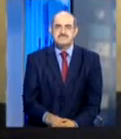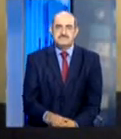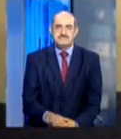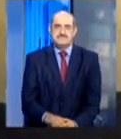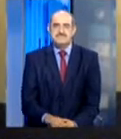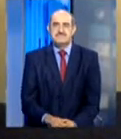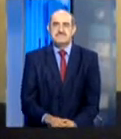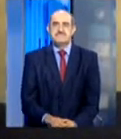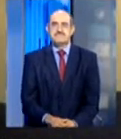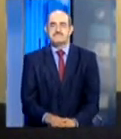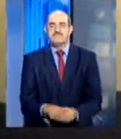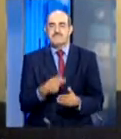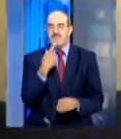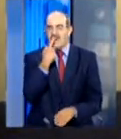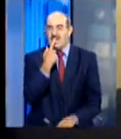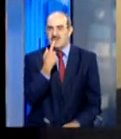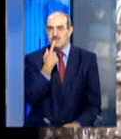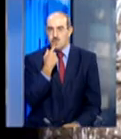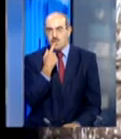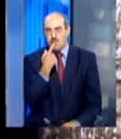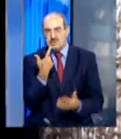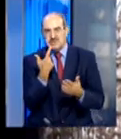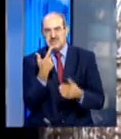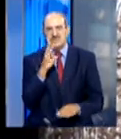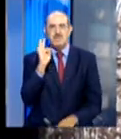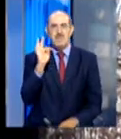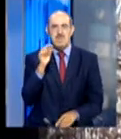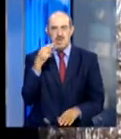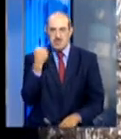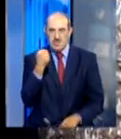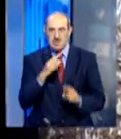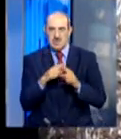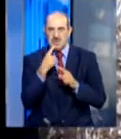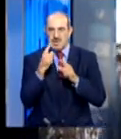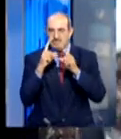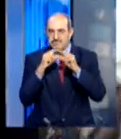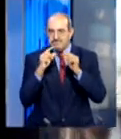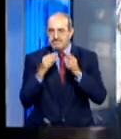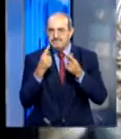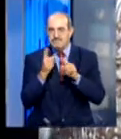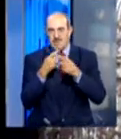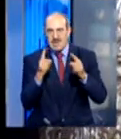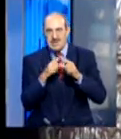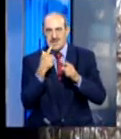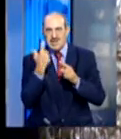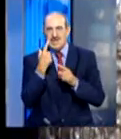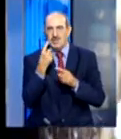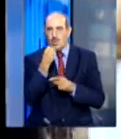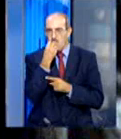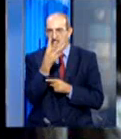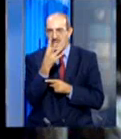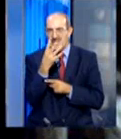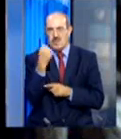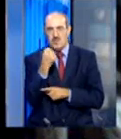من قلب الواحة الحمراء تيميمون تبدأ أحداث الفيلم زهرة الصحراء الذي تناول عرض قصة